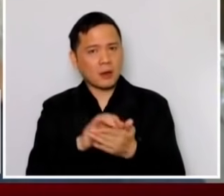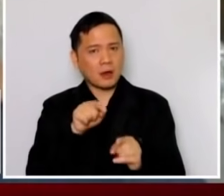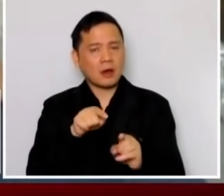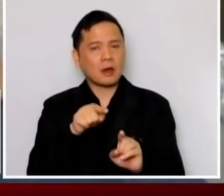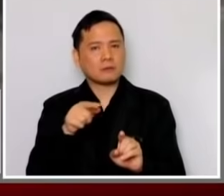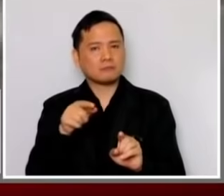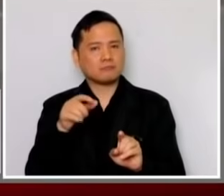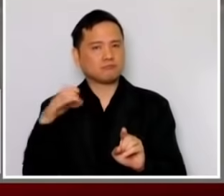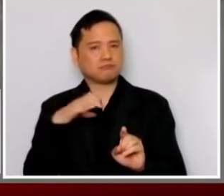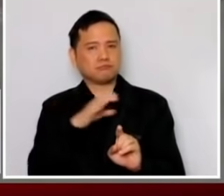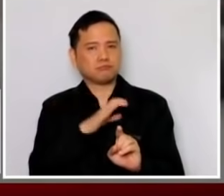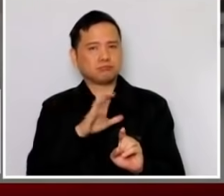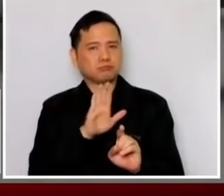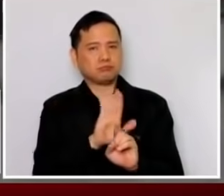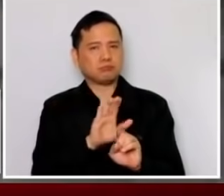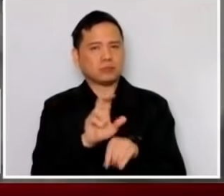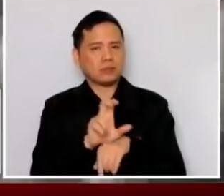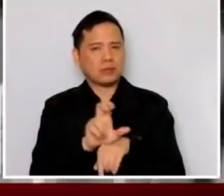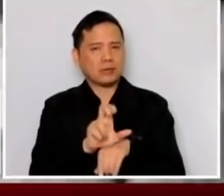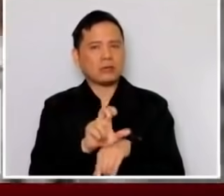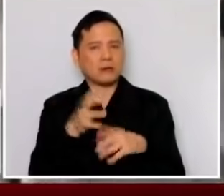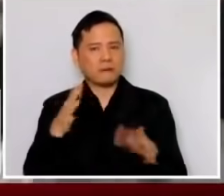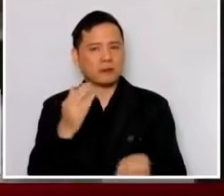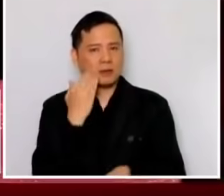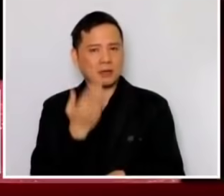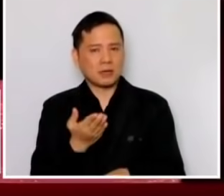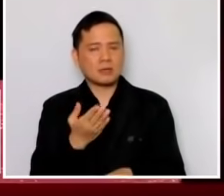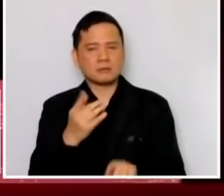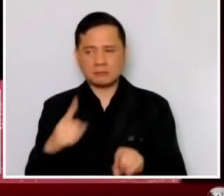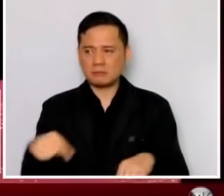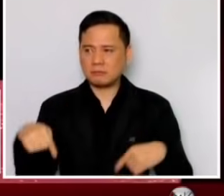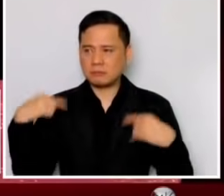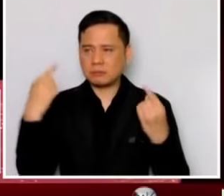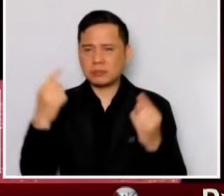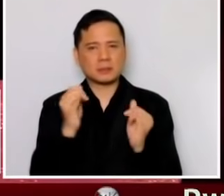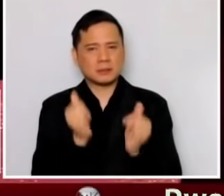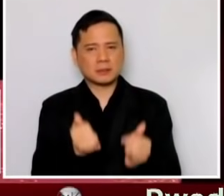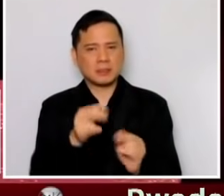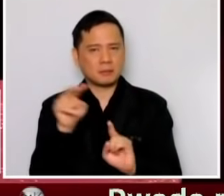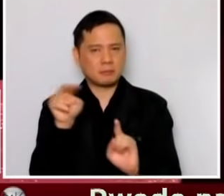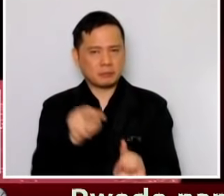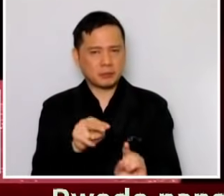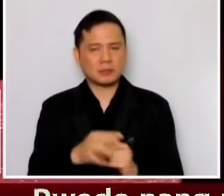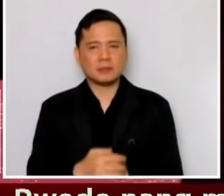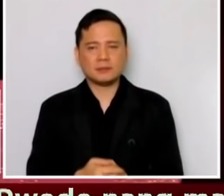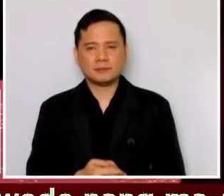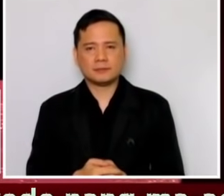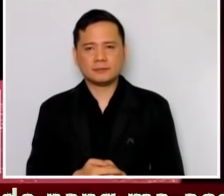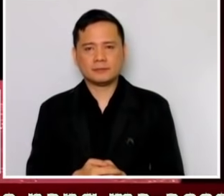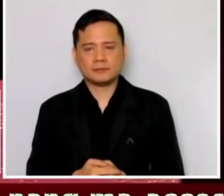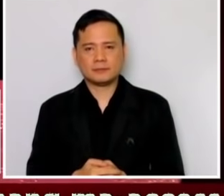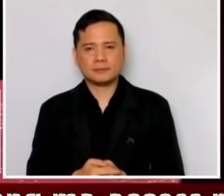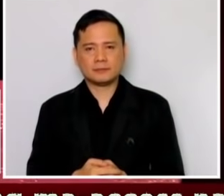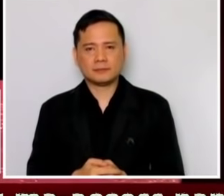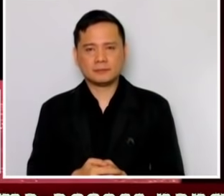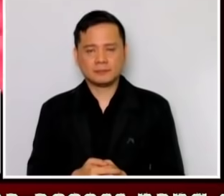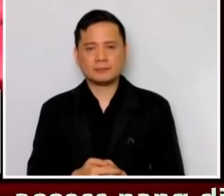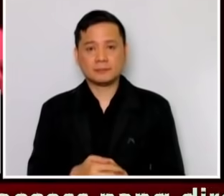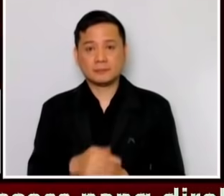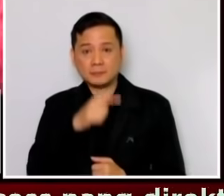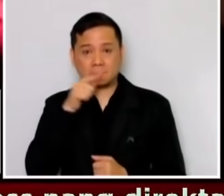yung dalawang sets of terms ng asawa ko, yung mga tao gusto nila ako yung pumalit, para sa amin nakakahiya